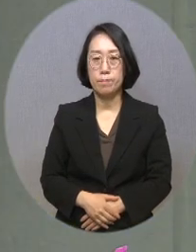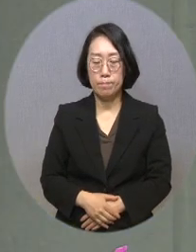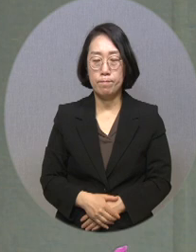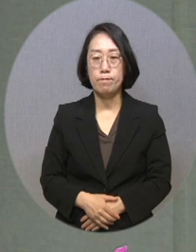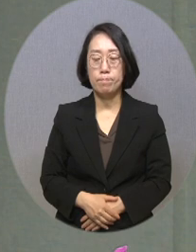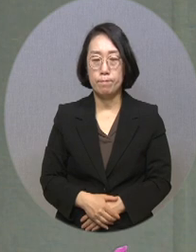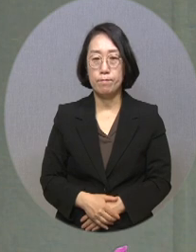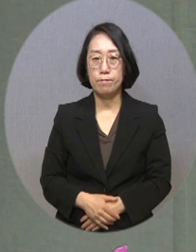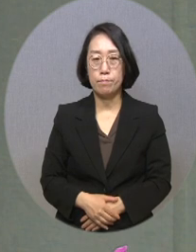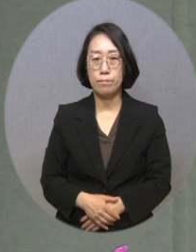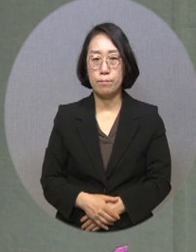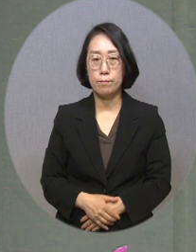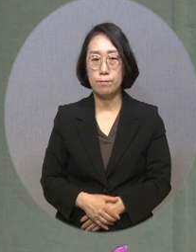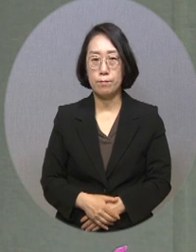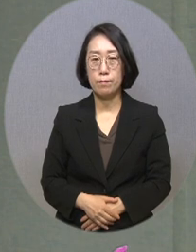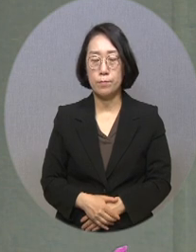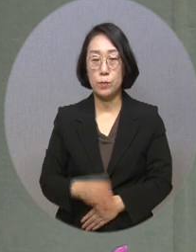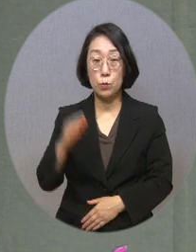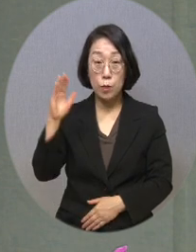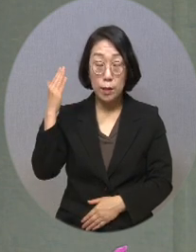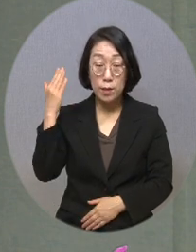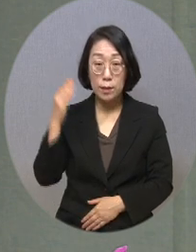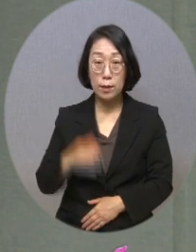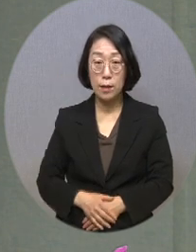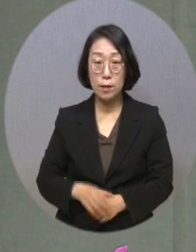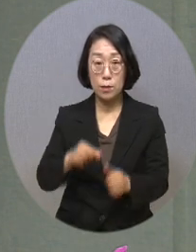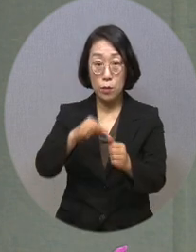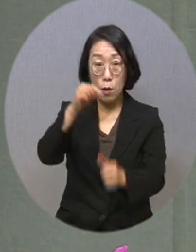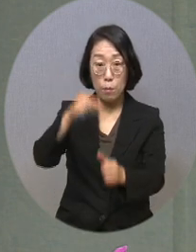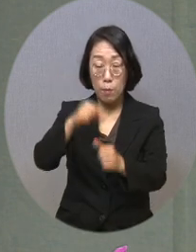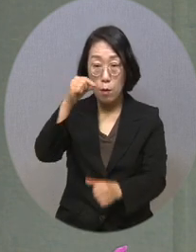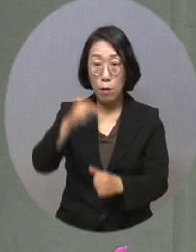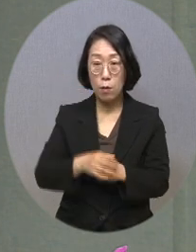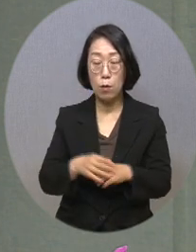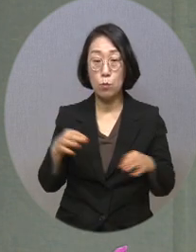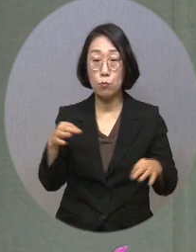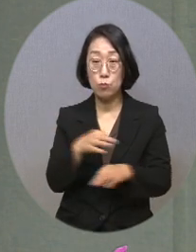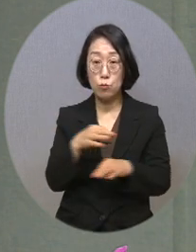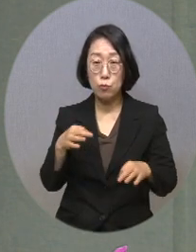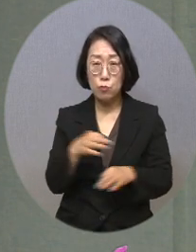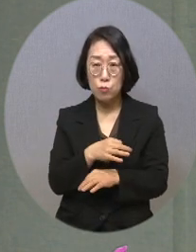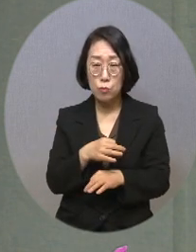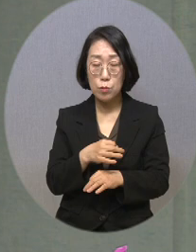네. 최근에 그 선발의 불공정 문제가 좀